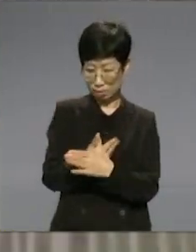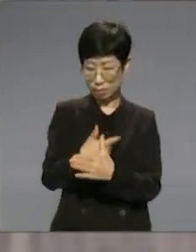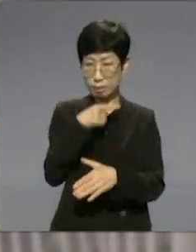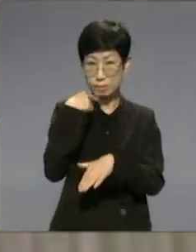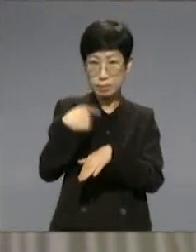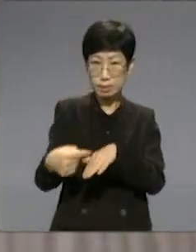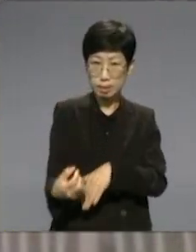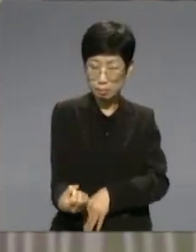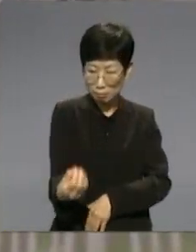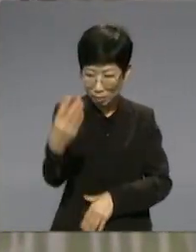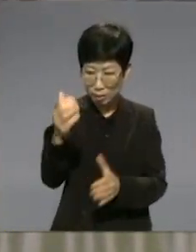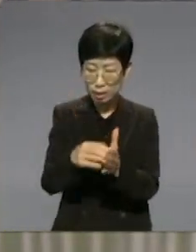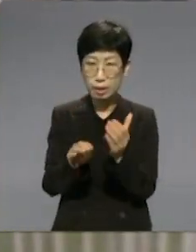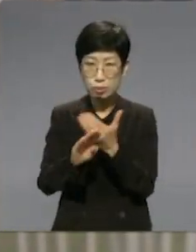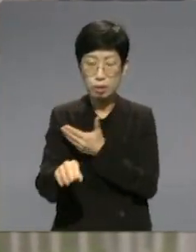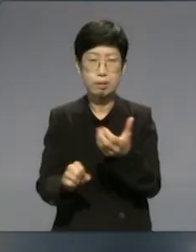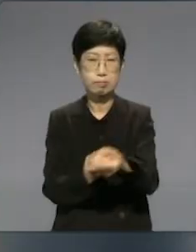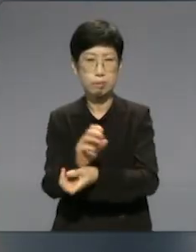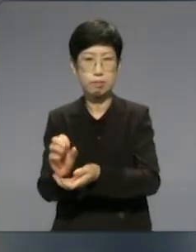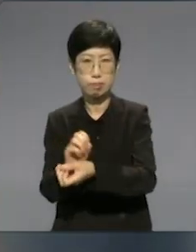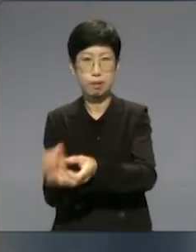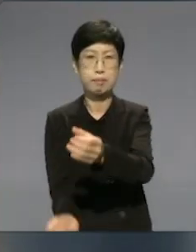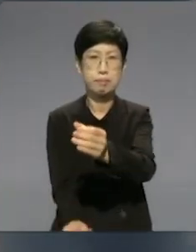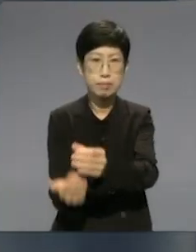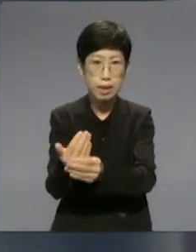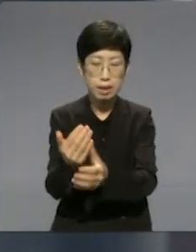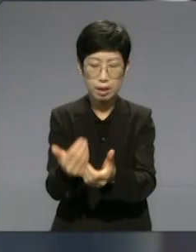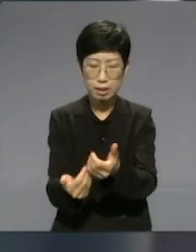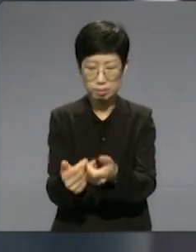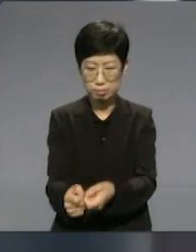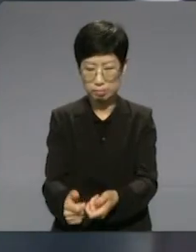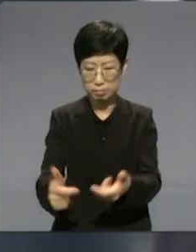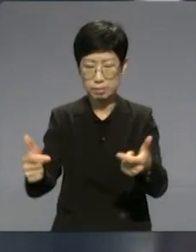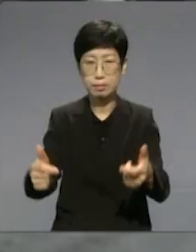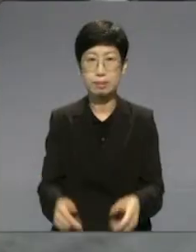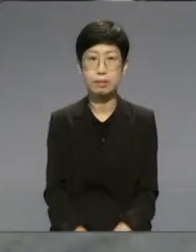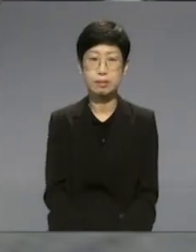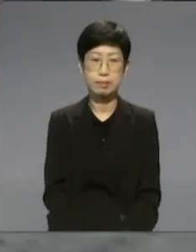시장들이 당선된 이후 폭력 사태가 벌어지며 긴장이 고조됐습니다.